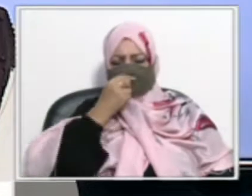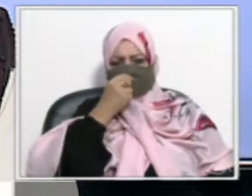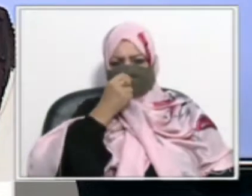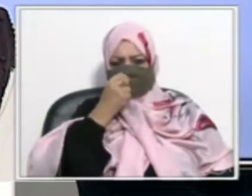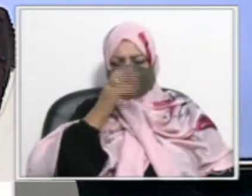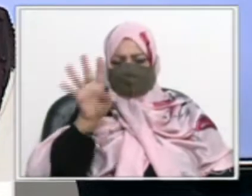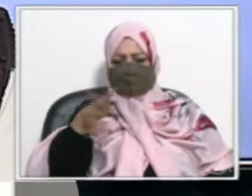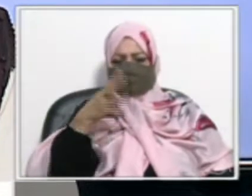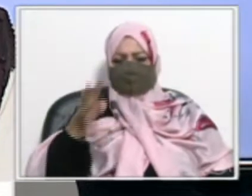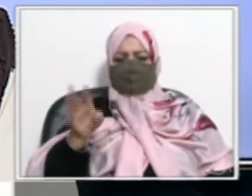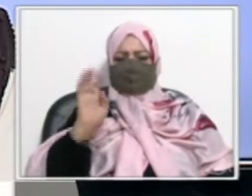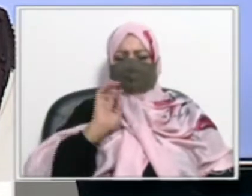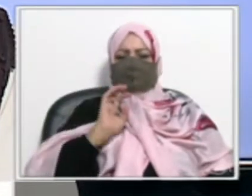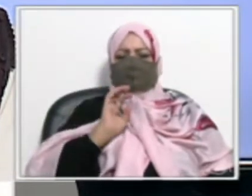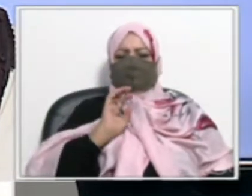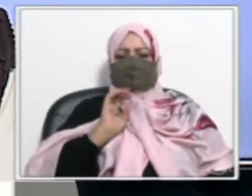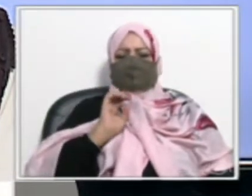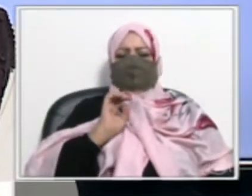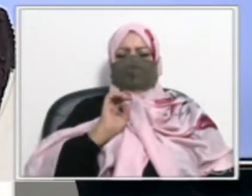الأخ محمد من تورغا.